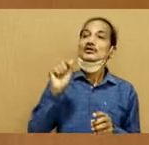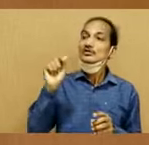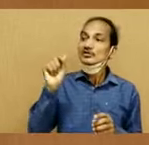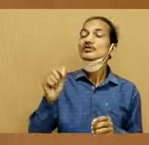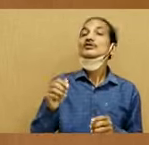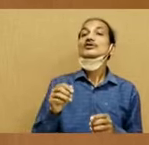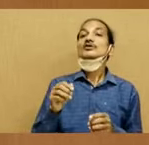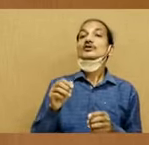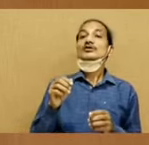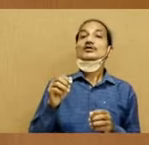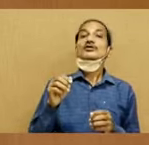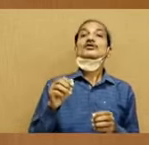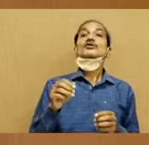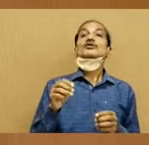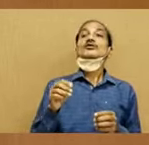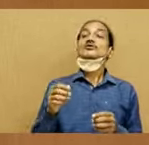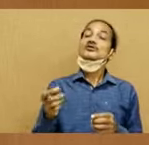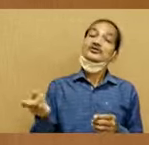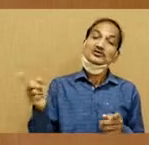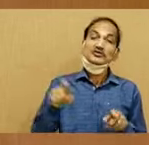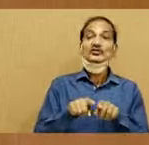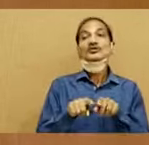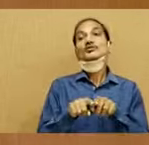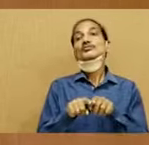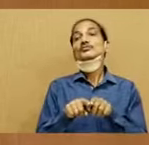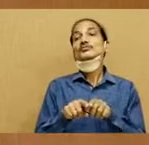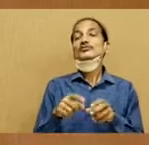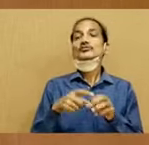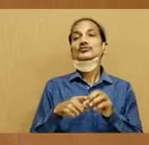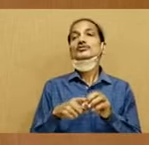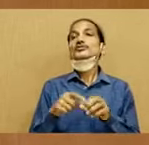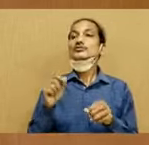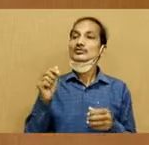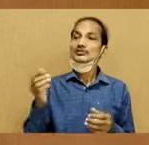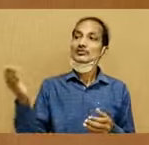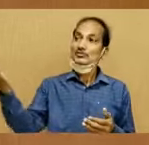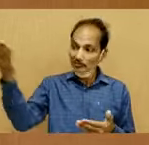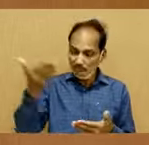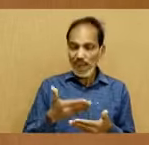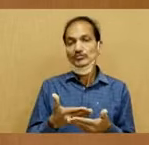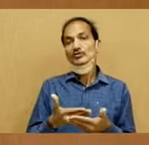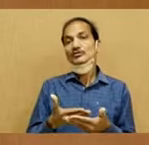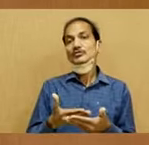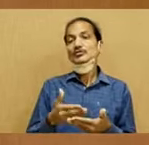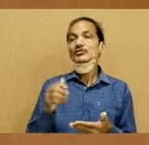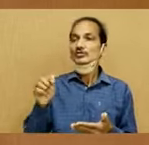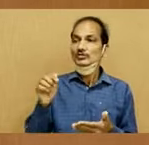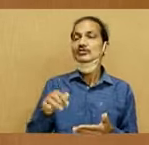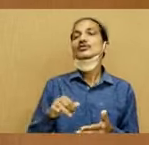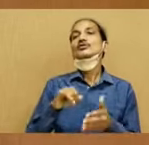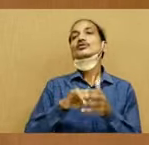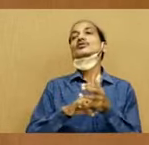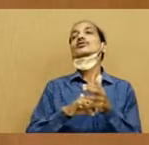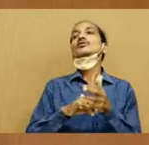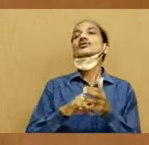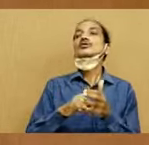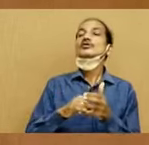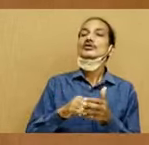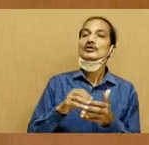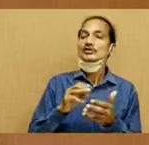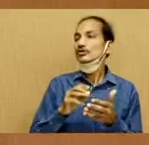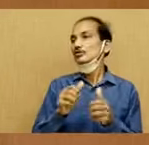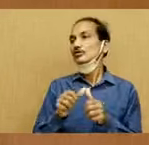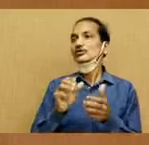ପ୍ରଶ୍ନ ପଠାଇଛନ୍ତି ଏବଂ ସମାନ ପ୍ରଶ୍ନ ପଠାଇଛନ୍ତି ସମ୍ବାଦର ବାର୍ତ୍ତା ସମ୍ପାଦକ ଶ୍ରୀଯୁକ୍ତ ଅରବିନ୍ଦ